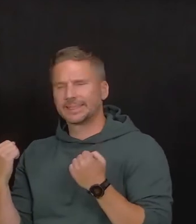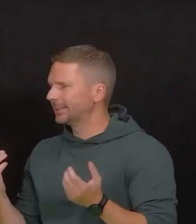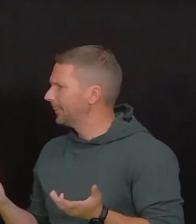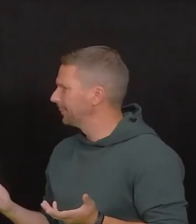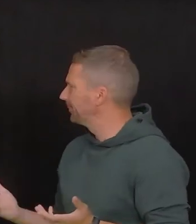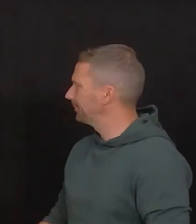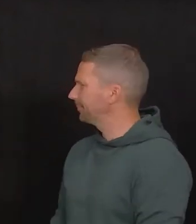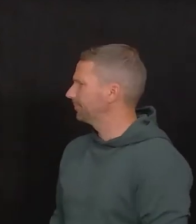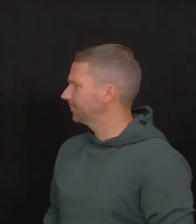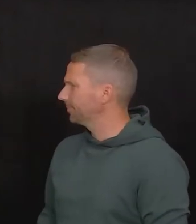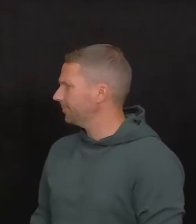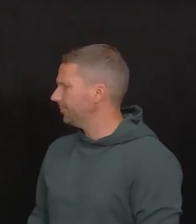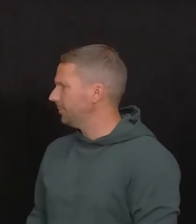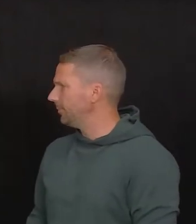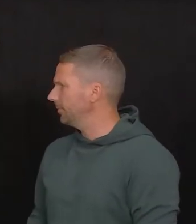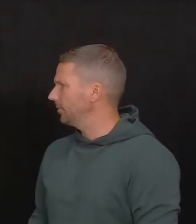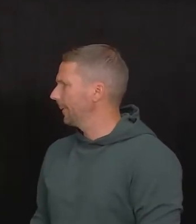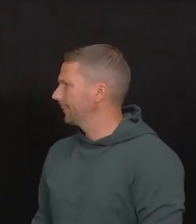tycker ni har varit viktig?